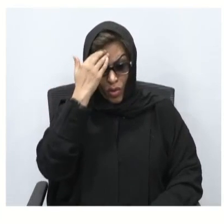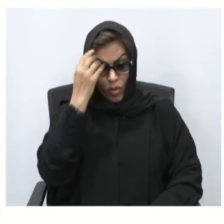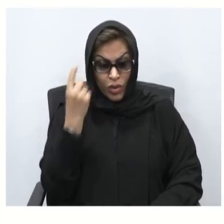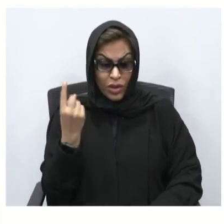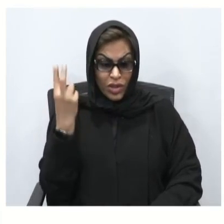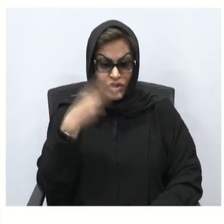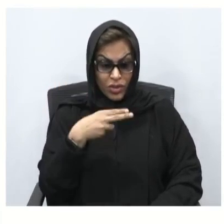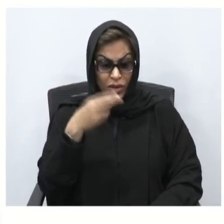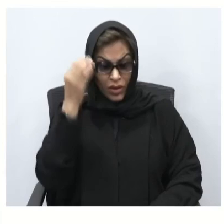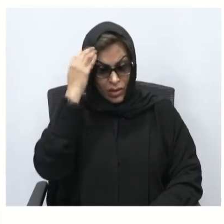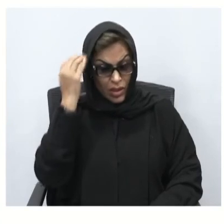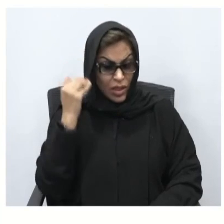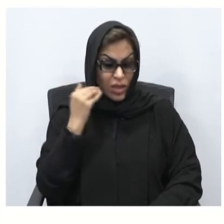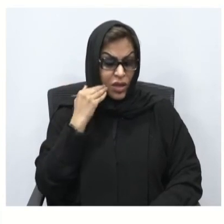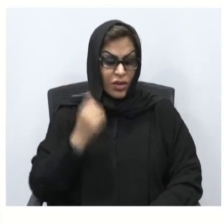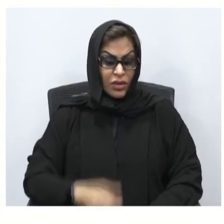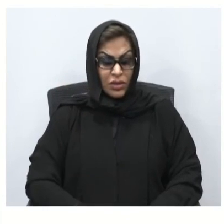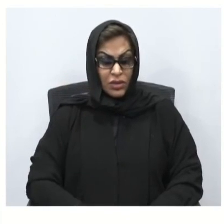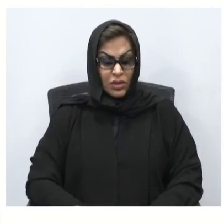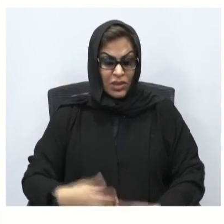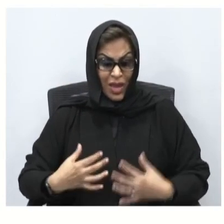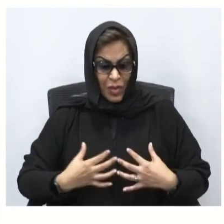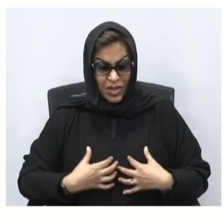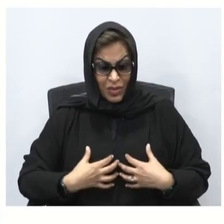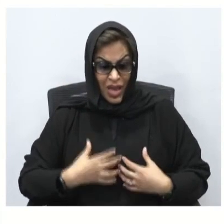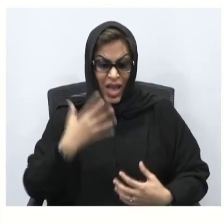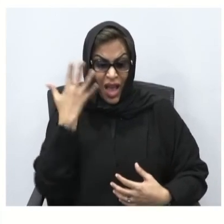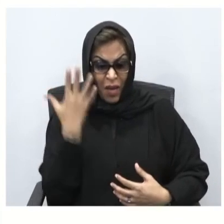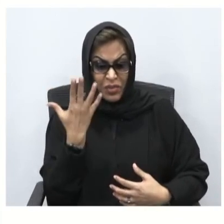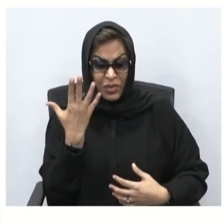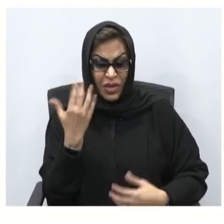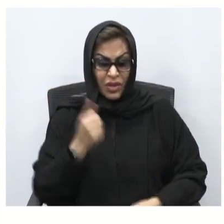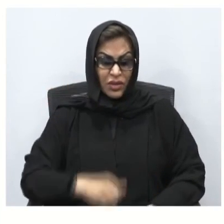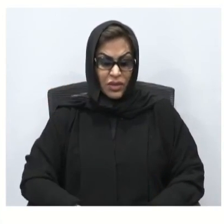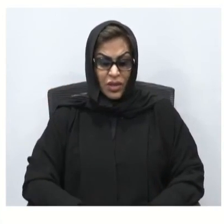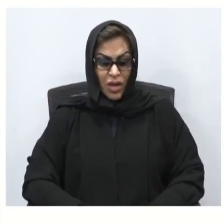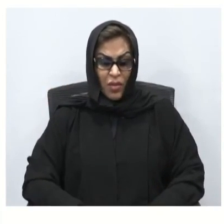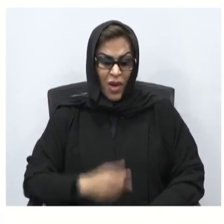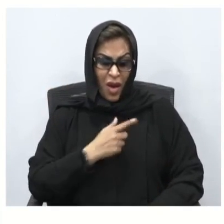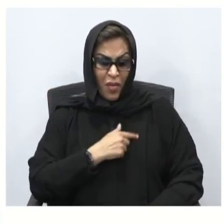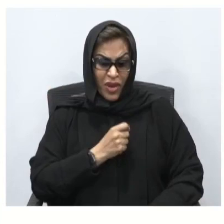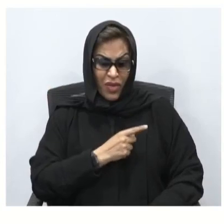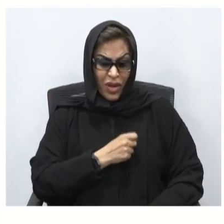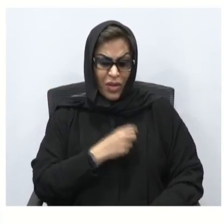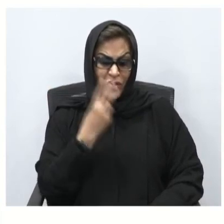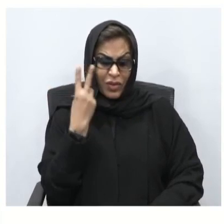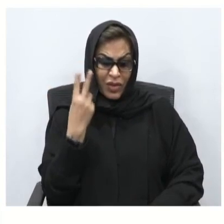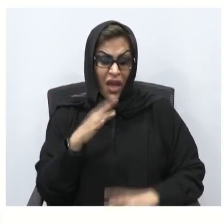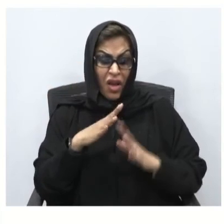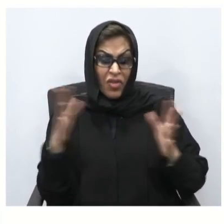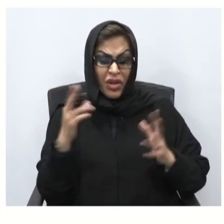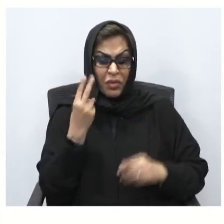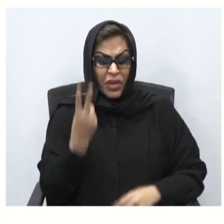عند الاناث التهاب القصيبات وانتفاخ الرئه خمس مرات امراض القلب اكثر